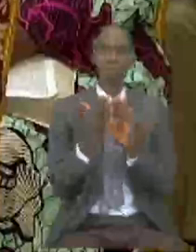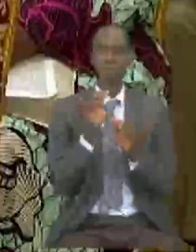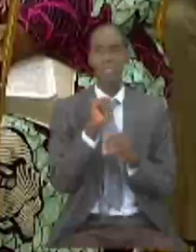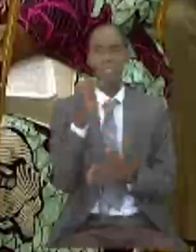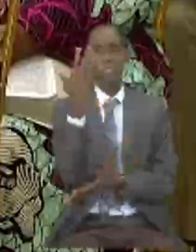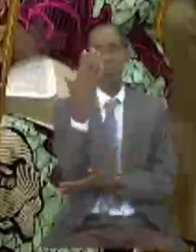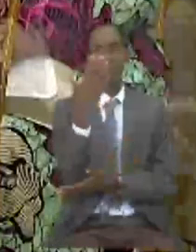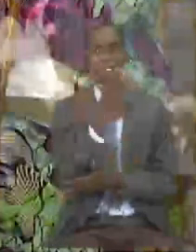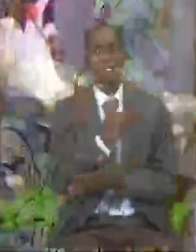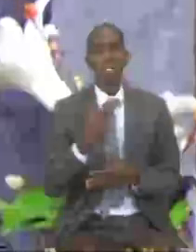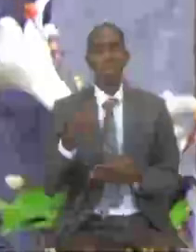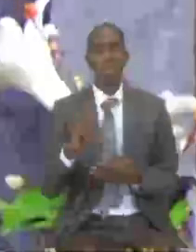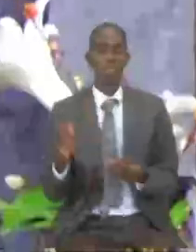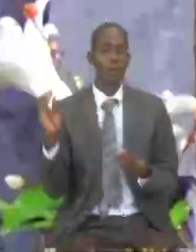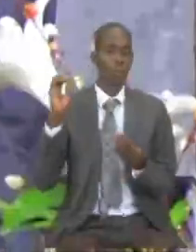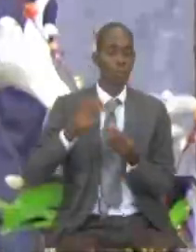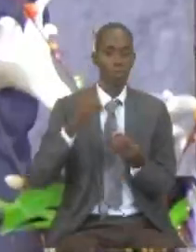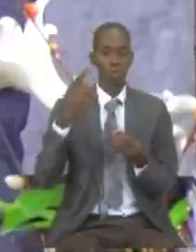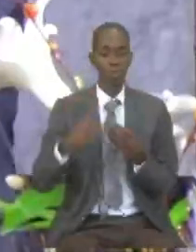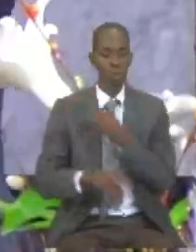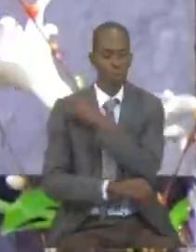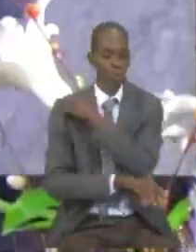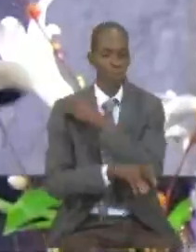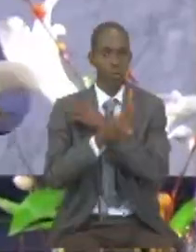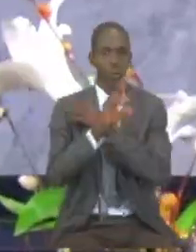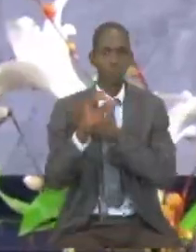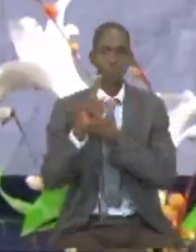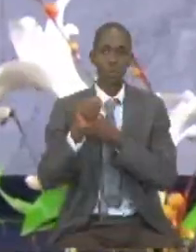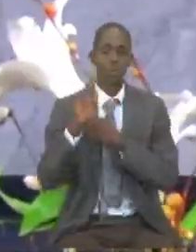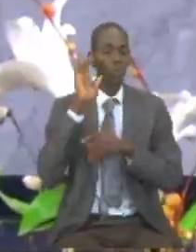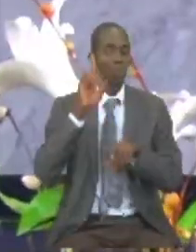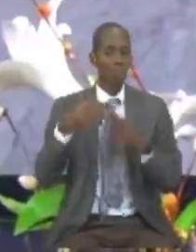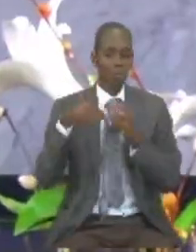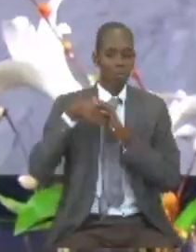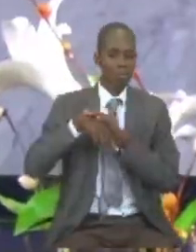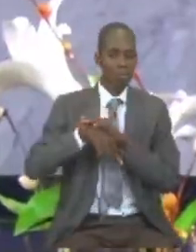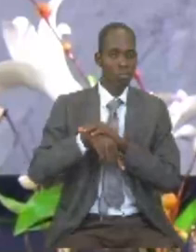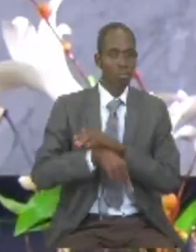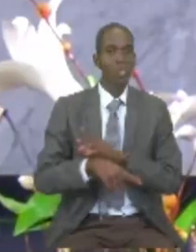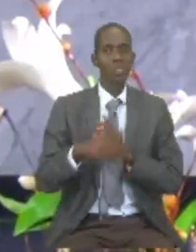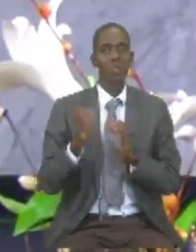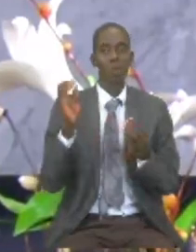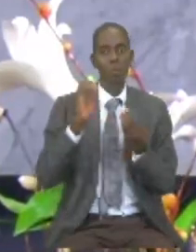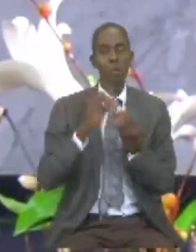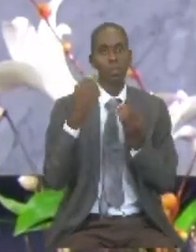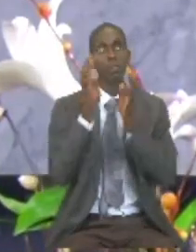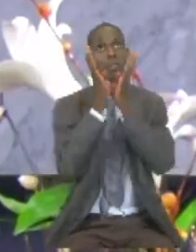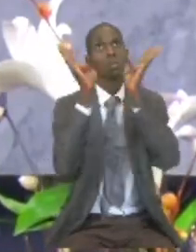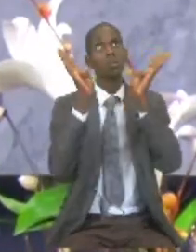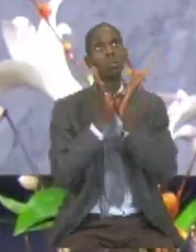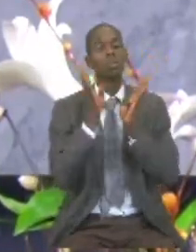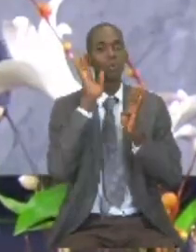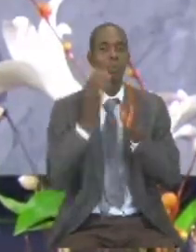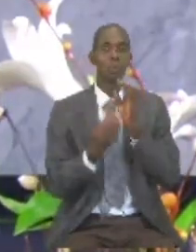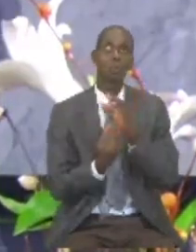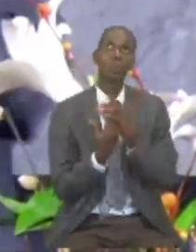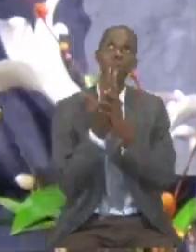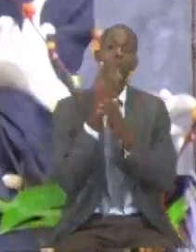un arbre. Plus les racines poussent sous le sol, dans le